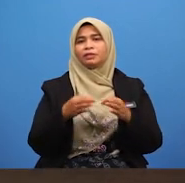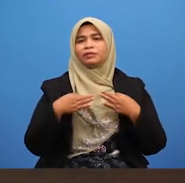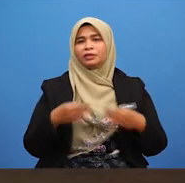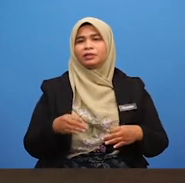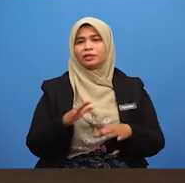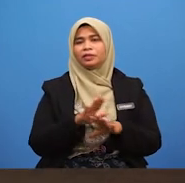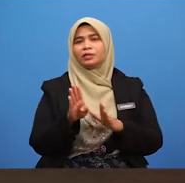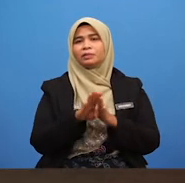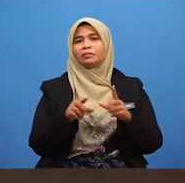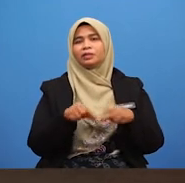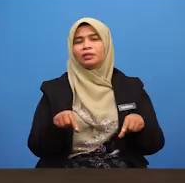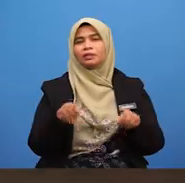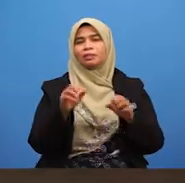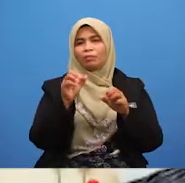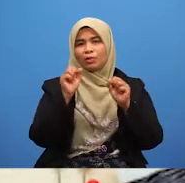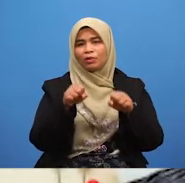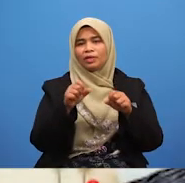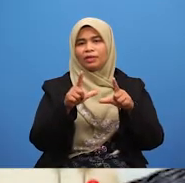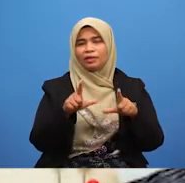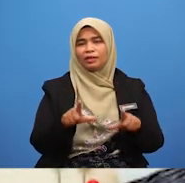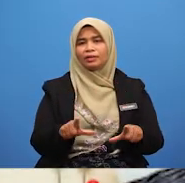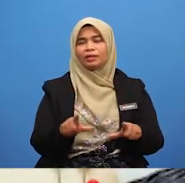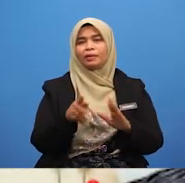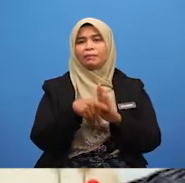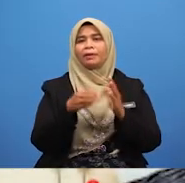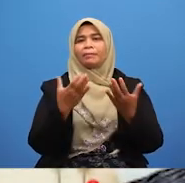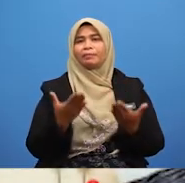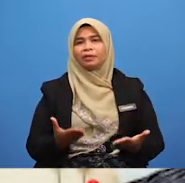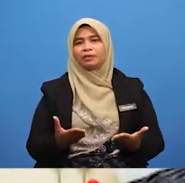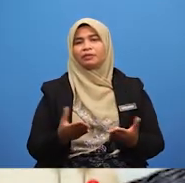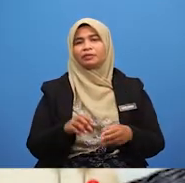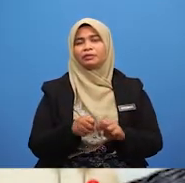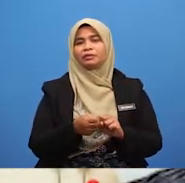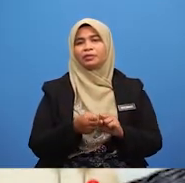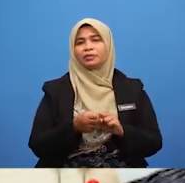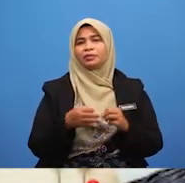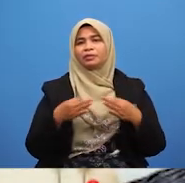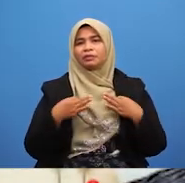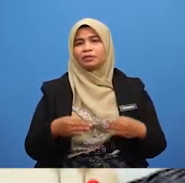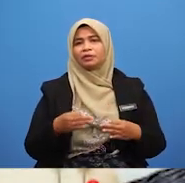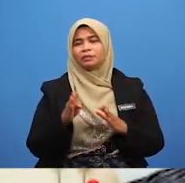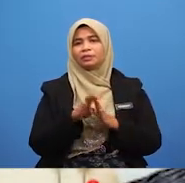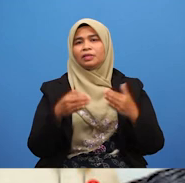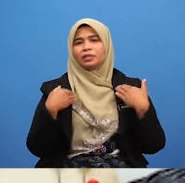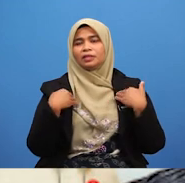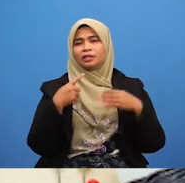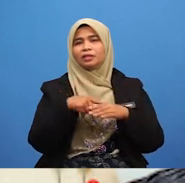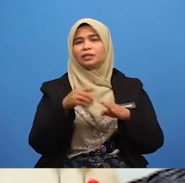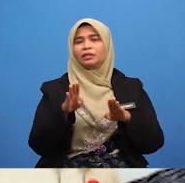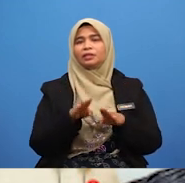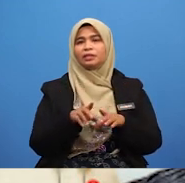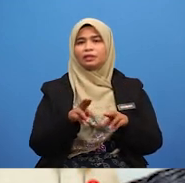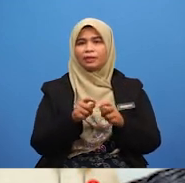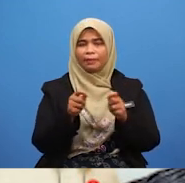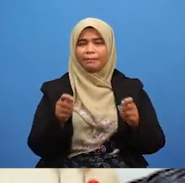pelajar boleh menggunakan pemberat. Pastikan fabrik berada di atas permukaan yang rata dan pelajar